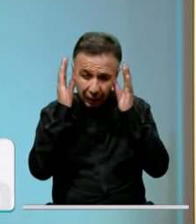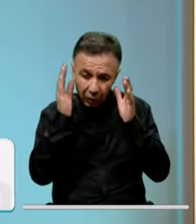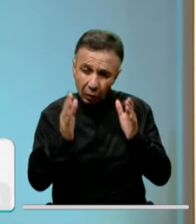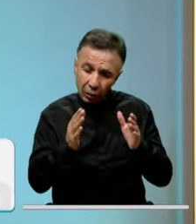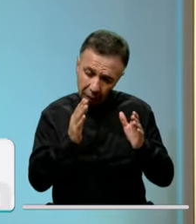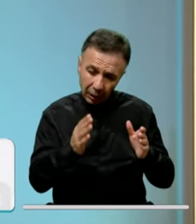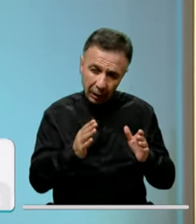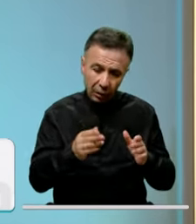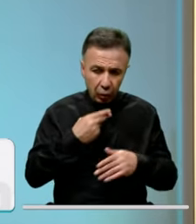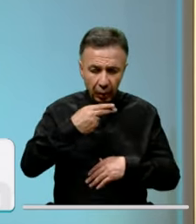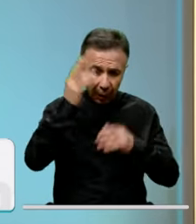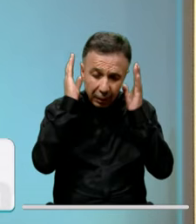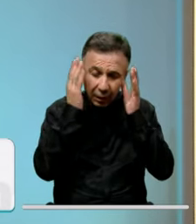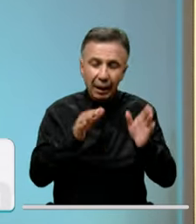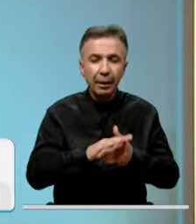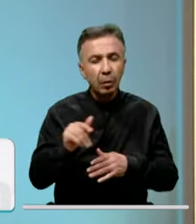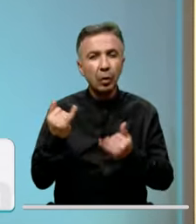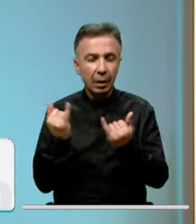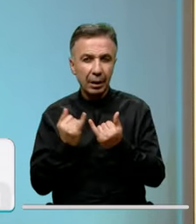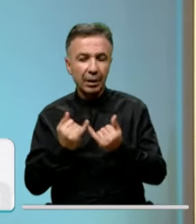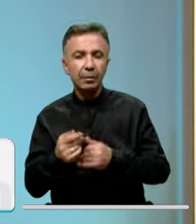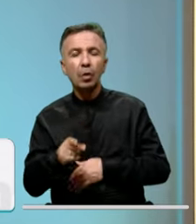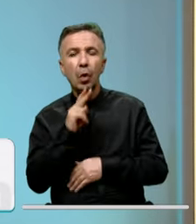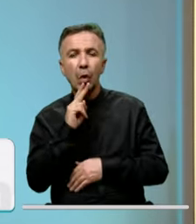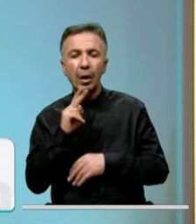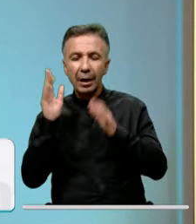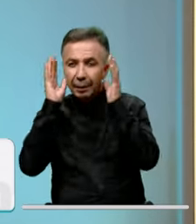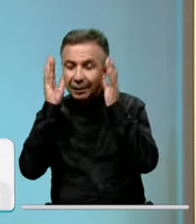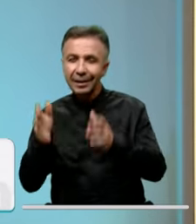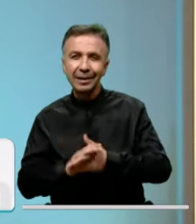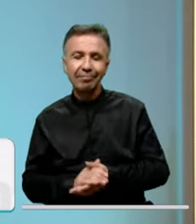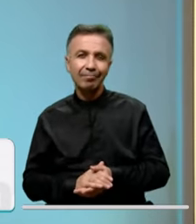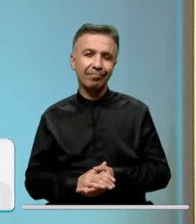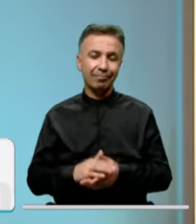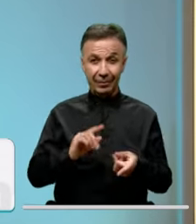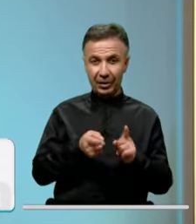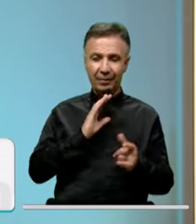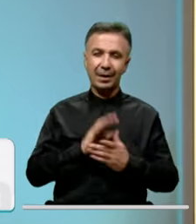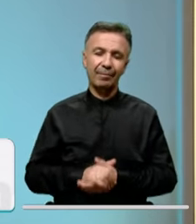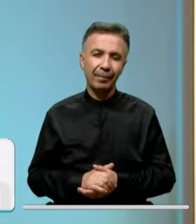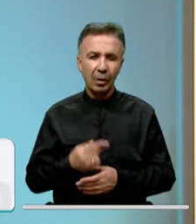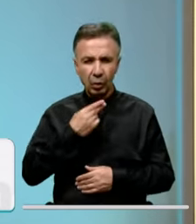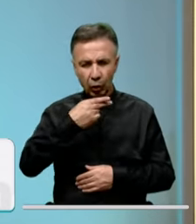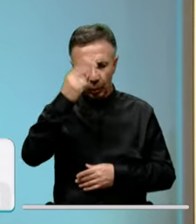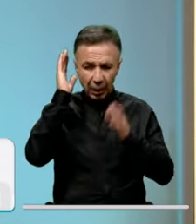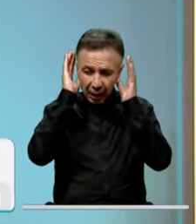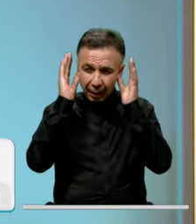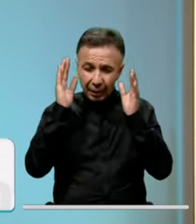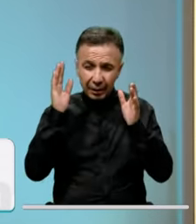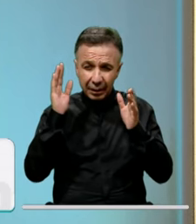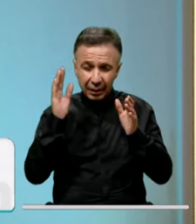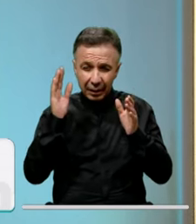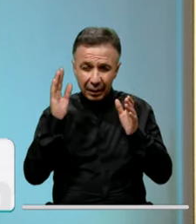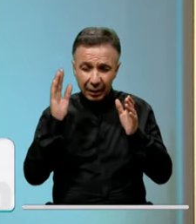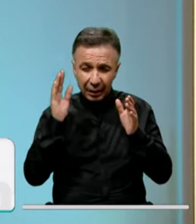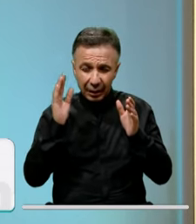kılacak. Kılamadı. Ne yapacak bu kardeşimiz? Öğlen namazı kılacak. Peki hocam cumayı kaçırmamak için teyemmümle